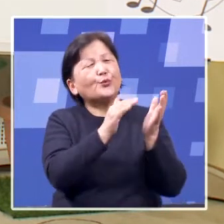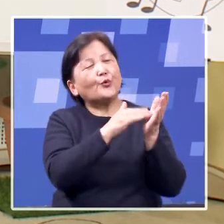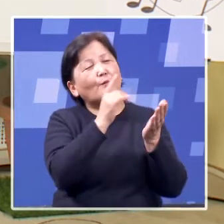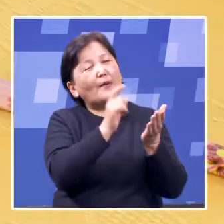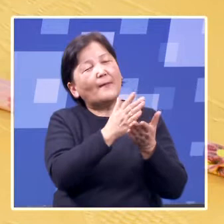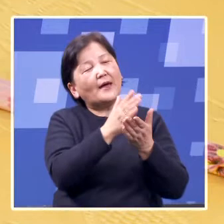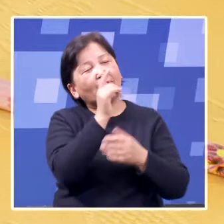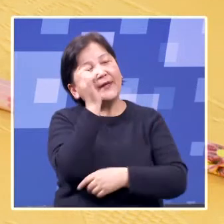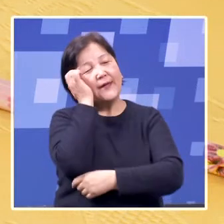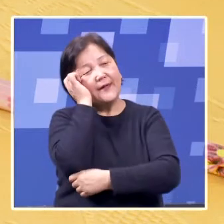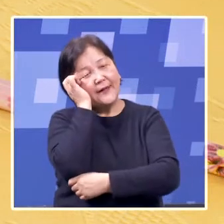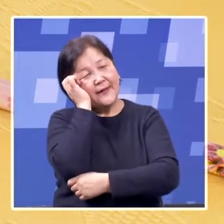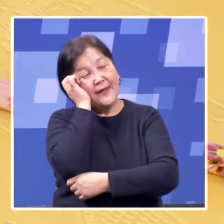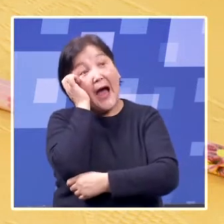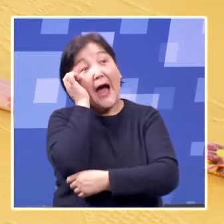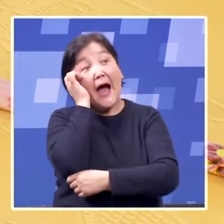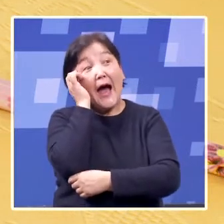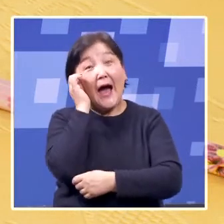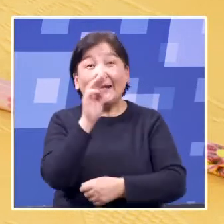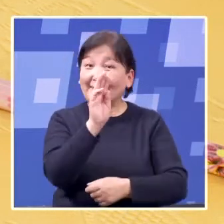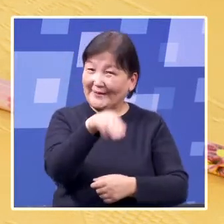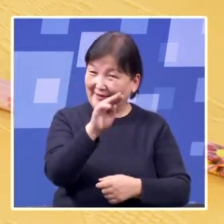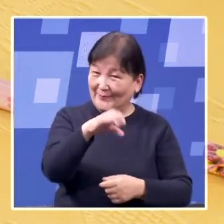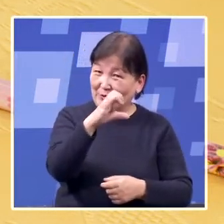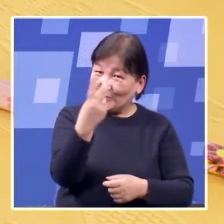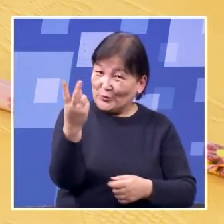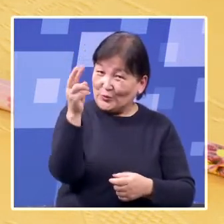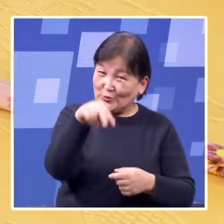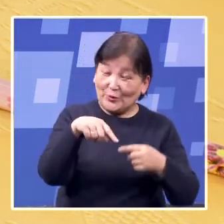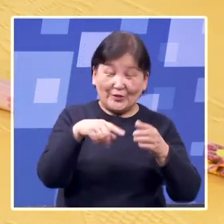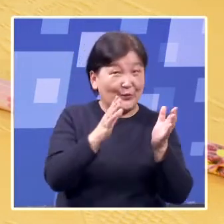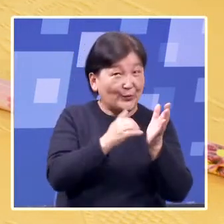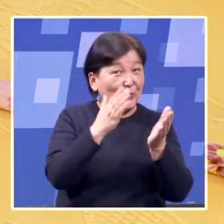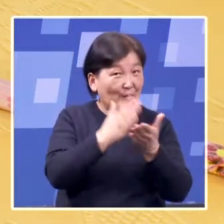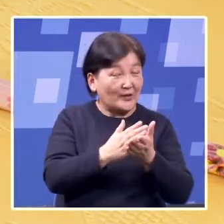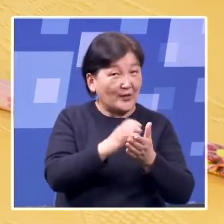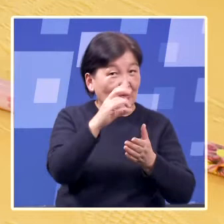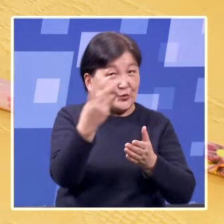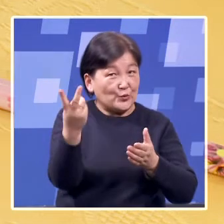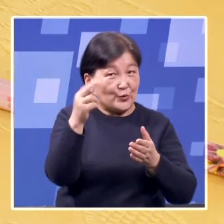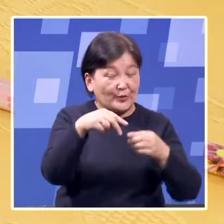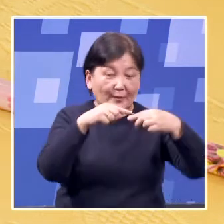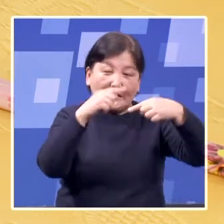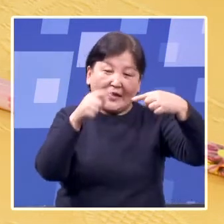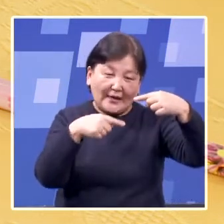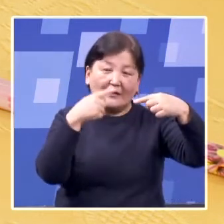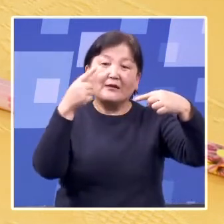Тийм ээ, гахаанд маань сүүл дутуу байна. Сүүлийг нь зурхтаа тахирлцсан зураасаар